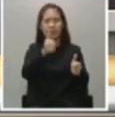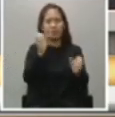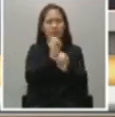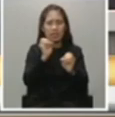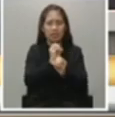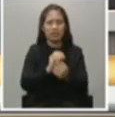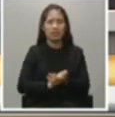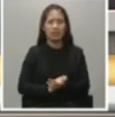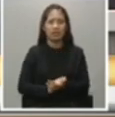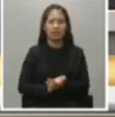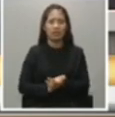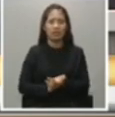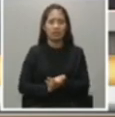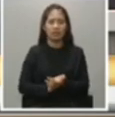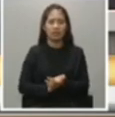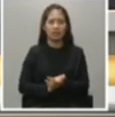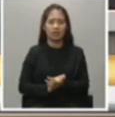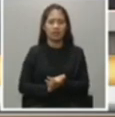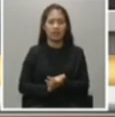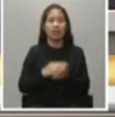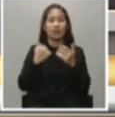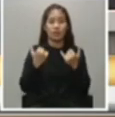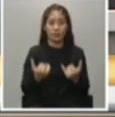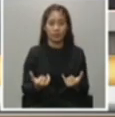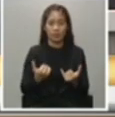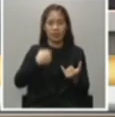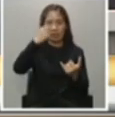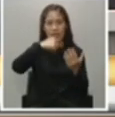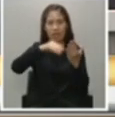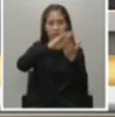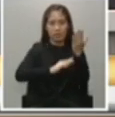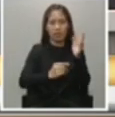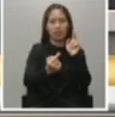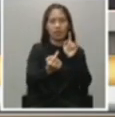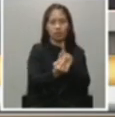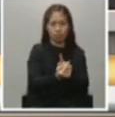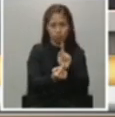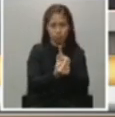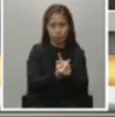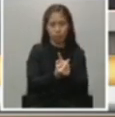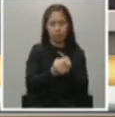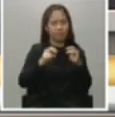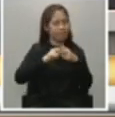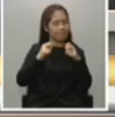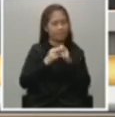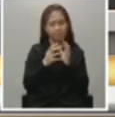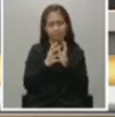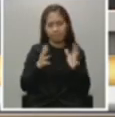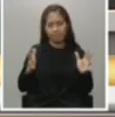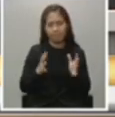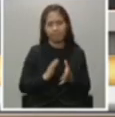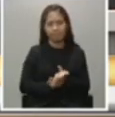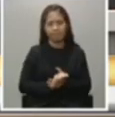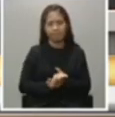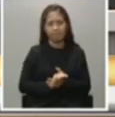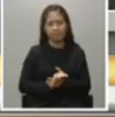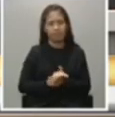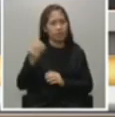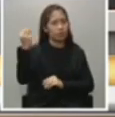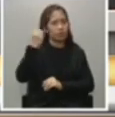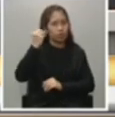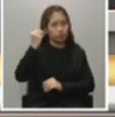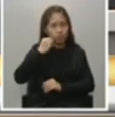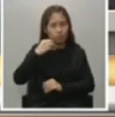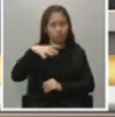ตเดียวและในวันนี้ประเทศไทยกำลังเผชิญกับโจทย์ที่ใหญ่และท้าทายเป็นอย่างมากทุกสำนักออกม